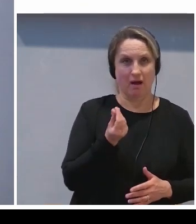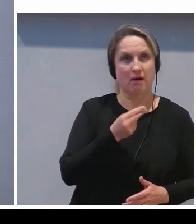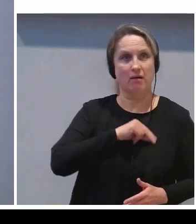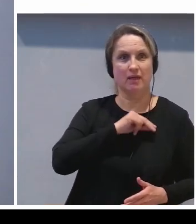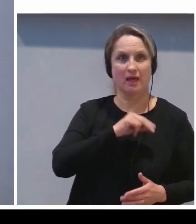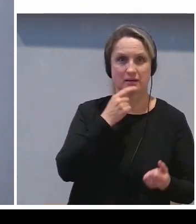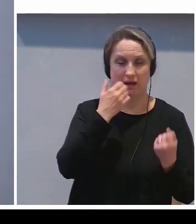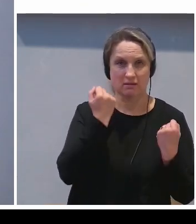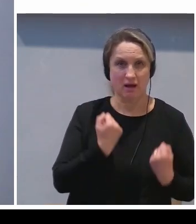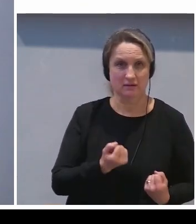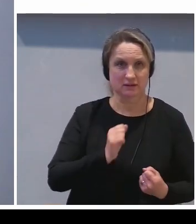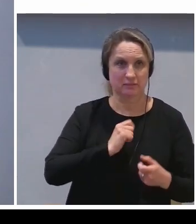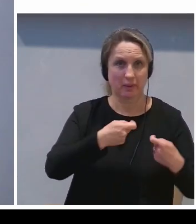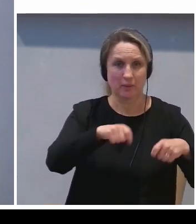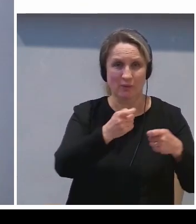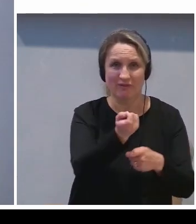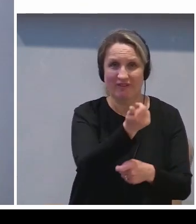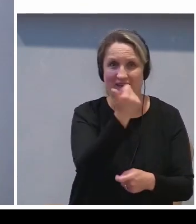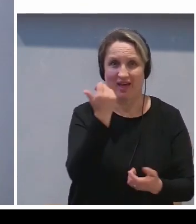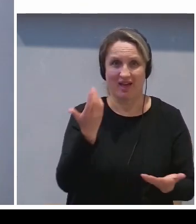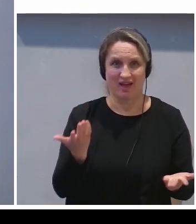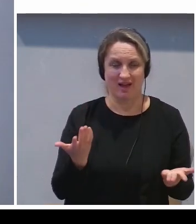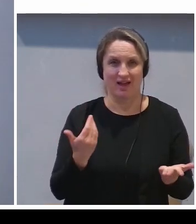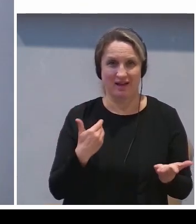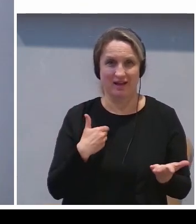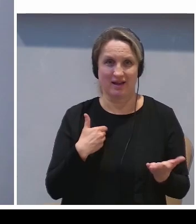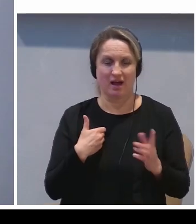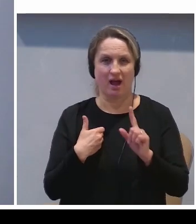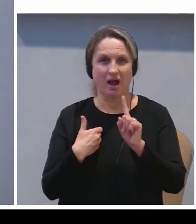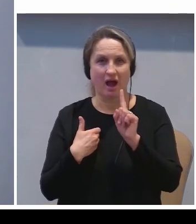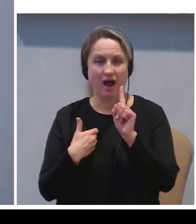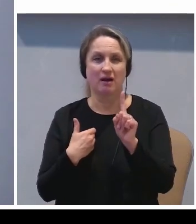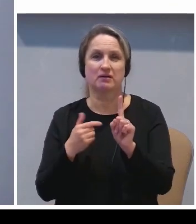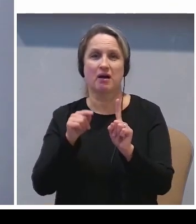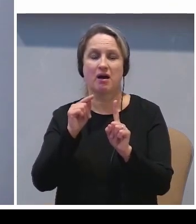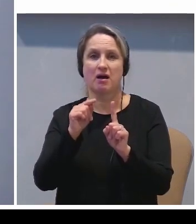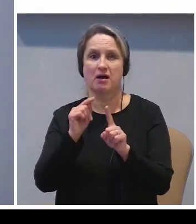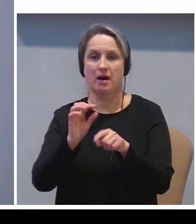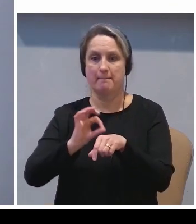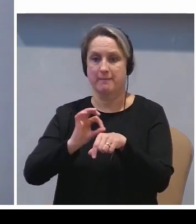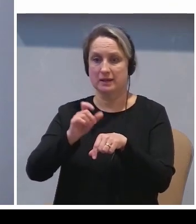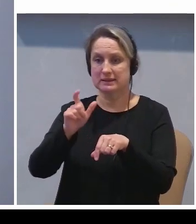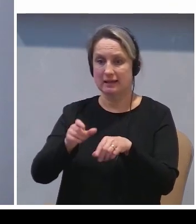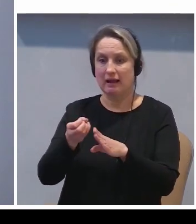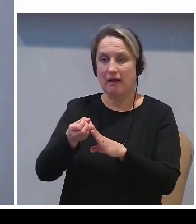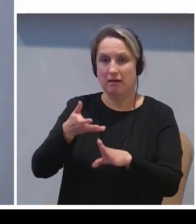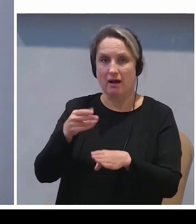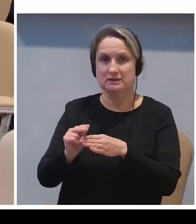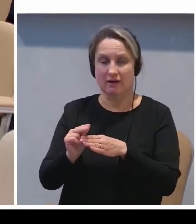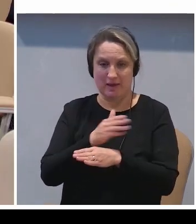Tulususe jaoks peab ravim olema patsiendi nappuse tõttu kallis, aga meie